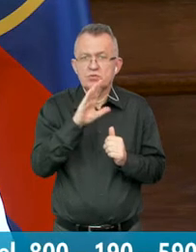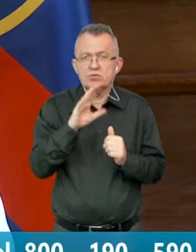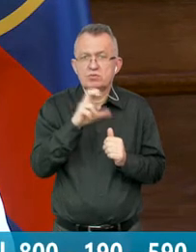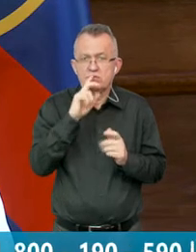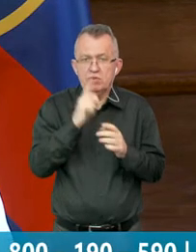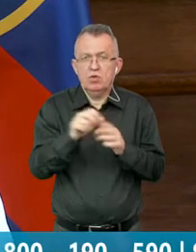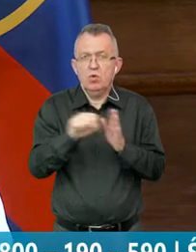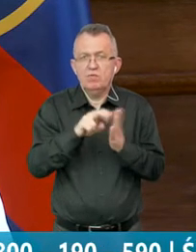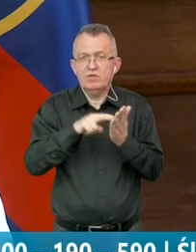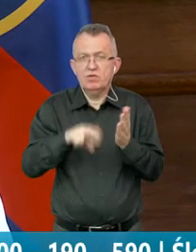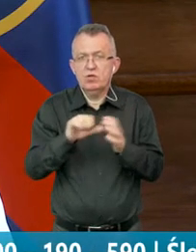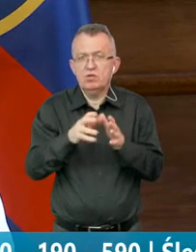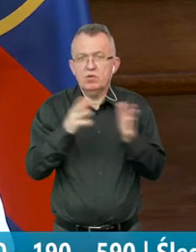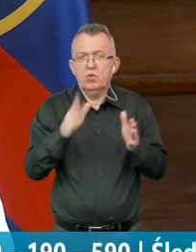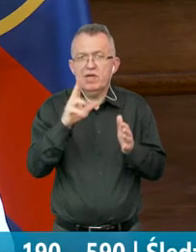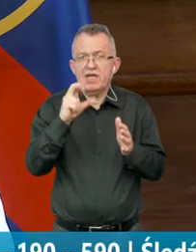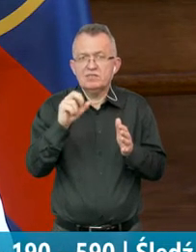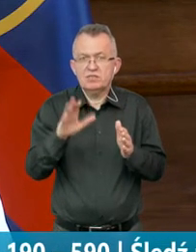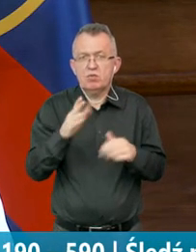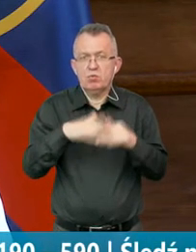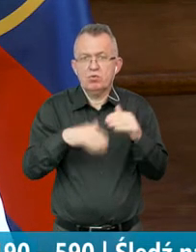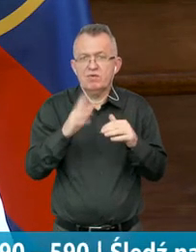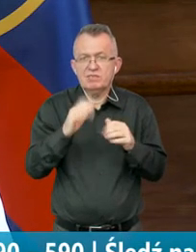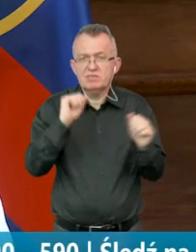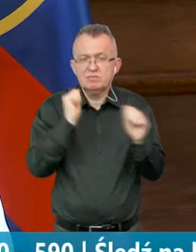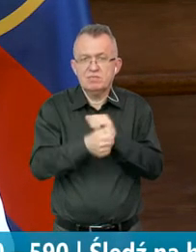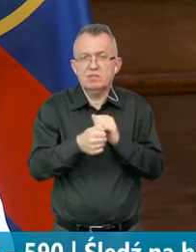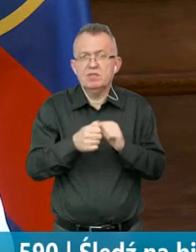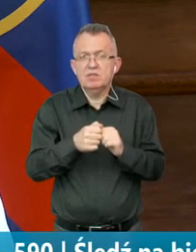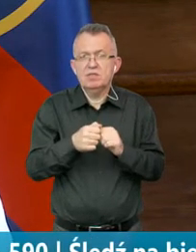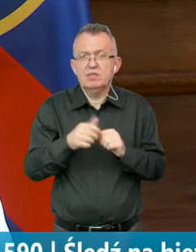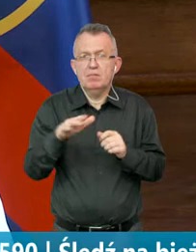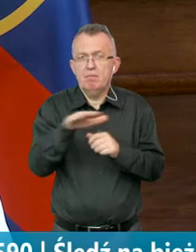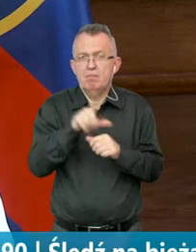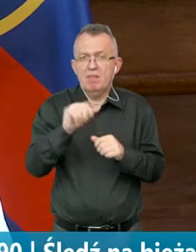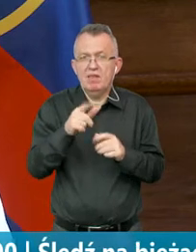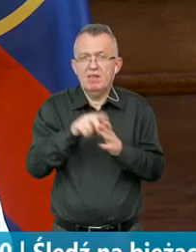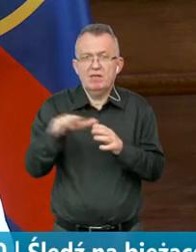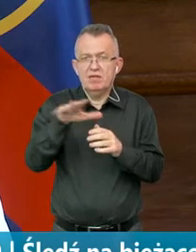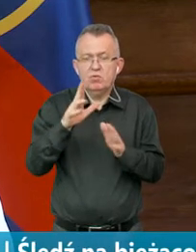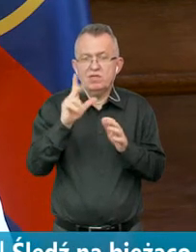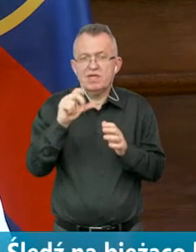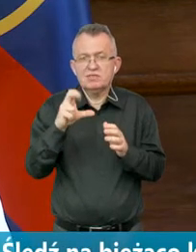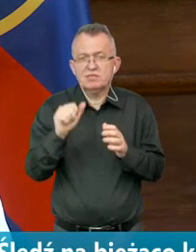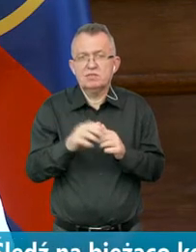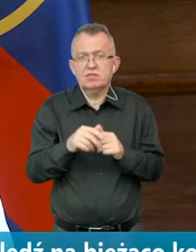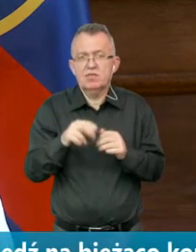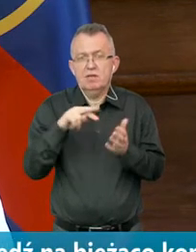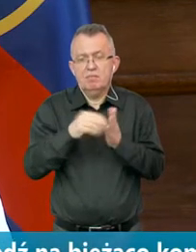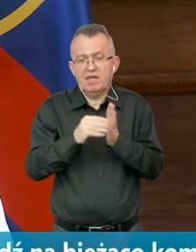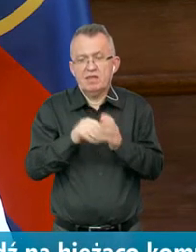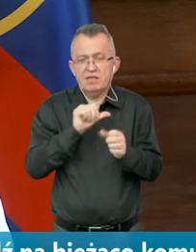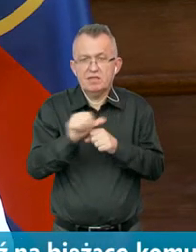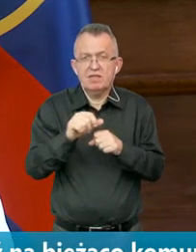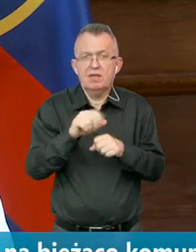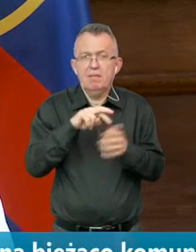deklaracją o odstąpieniu z poszerzenia Kraśnickiego rozpocznie Pan procedurę zmiany obowiązującego miejscowego planu dla tego rejonu? Bo w praktyce to nie studium,